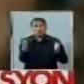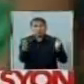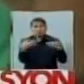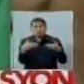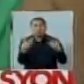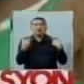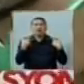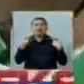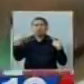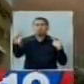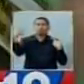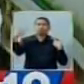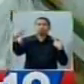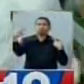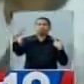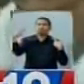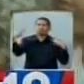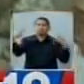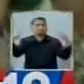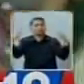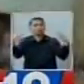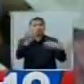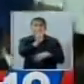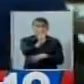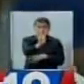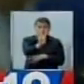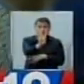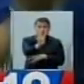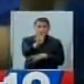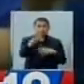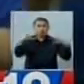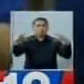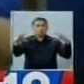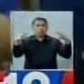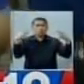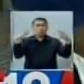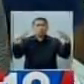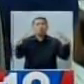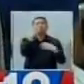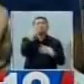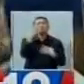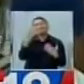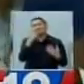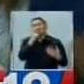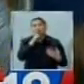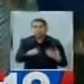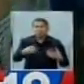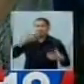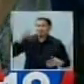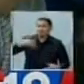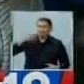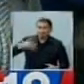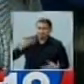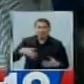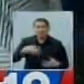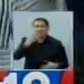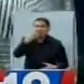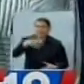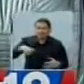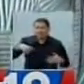na umaandar. Yeah, apat yung nakikita kong umaandar na ventilador. Medyo napakainit dito, Mel, ano? At talaga naman ito yung